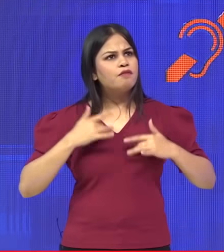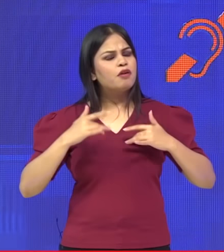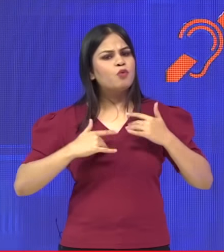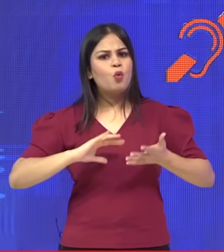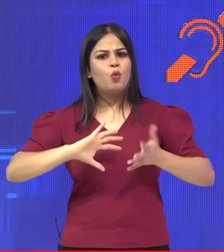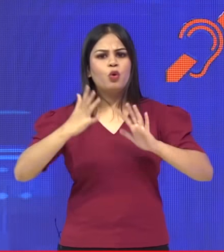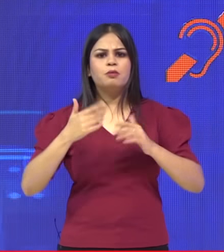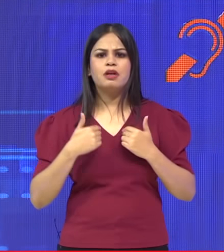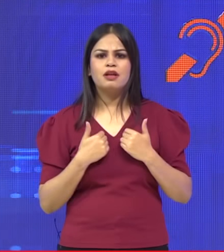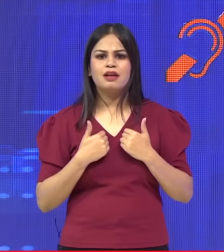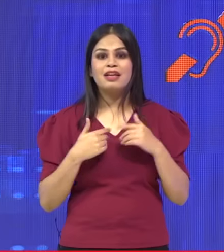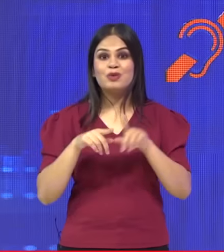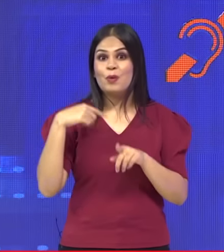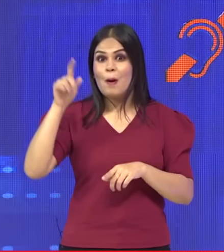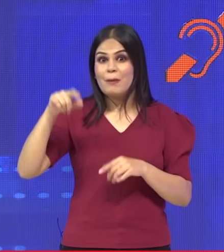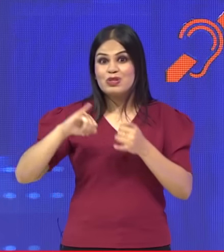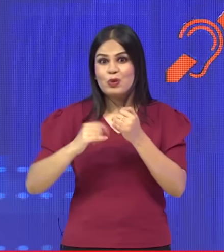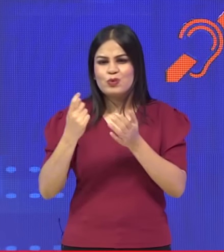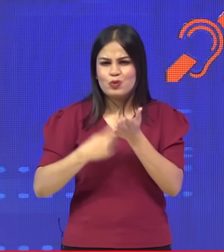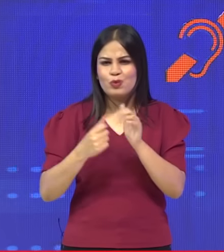आपके साथ शूटिंग